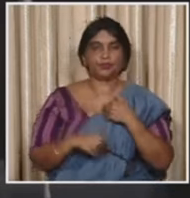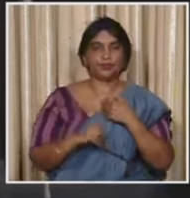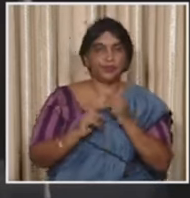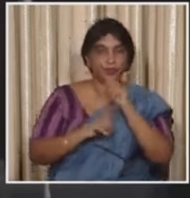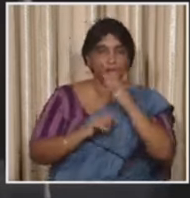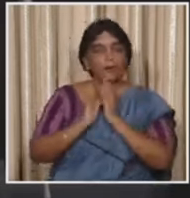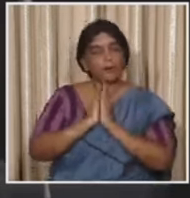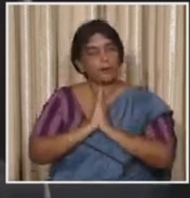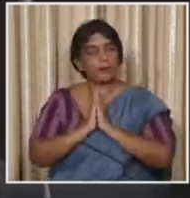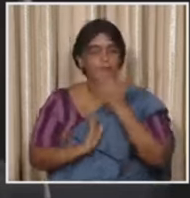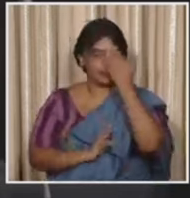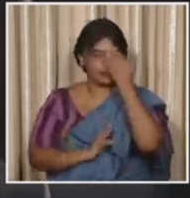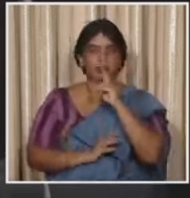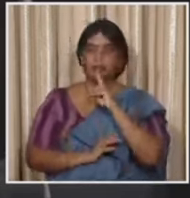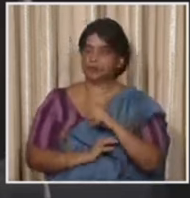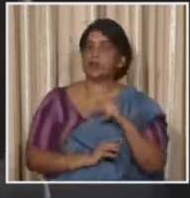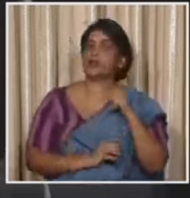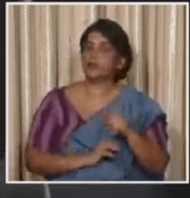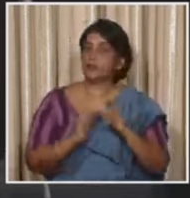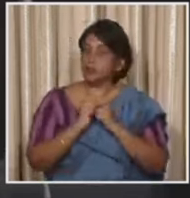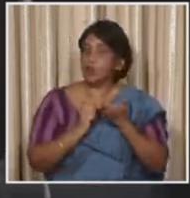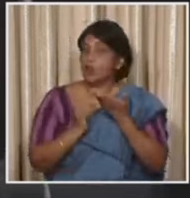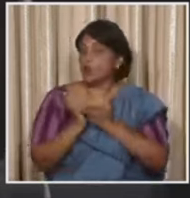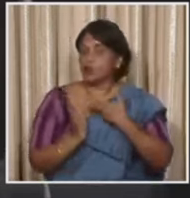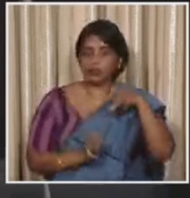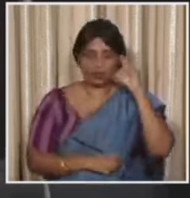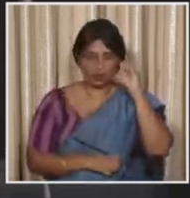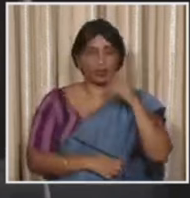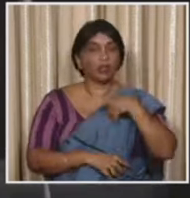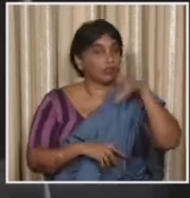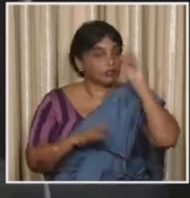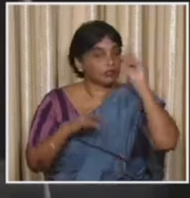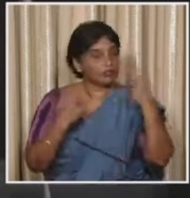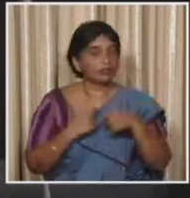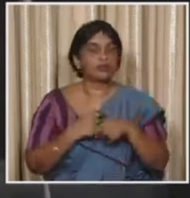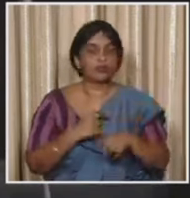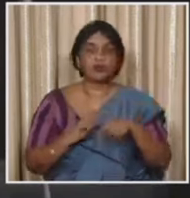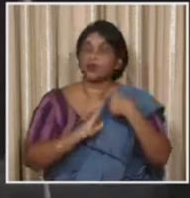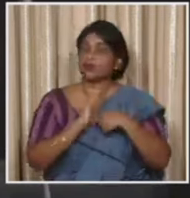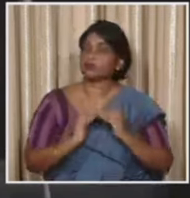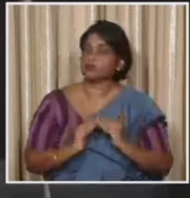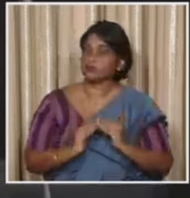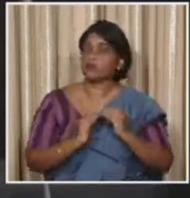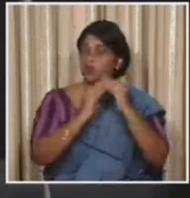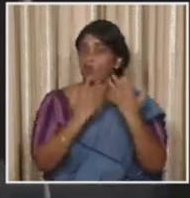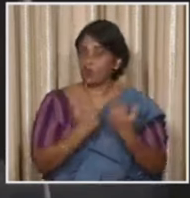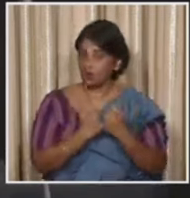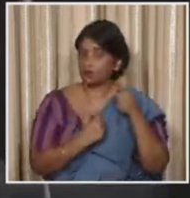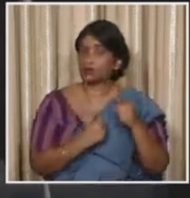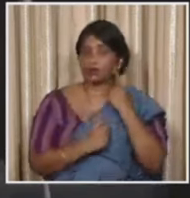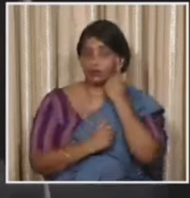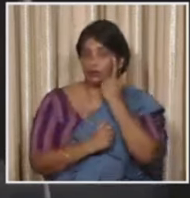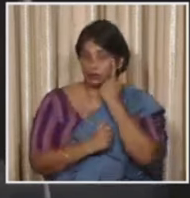ජනතාවගෙන් බැගෑපත් ඉල්ලා සිටිනවා මේ තත්ත්වයේ තීරුම් ගන්න තීරුම් අරගෙන මේ රට ගොඩනගා ගන්න ඕන නම්